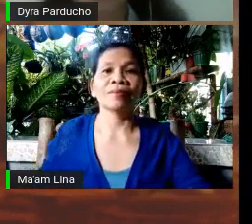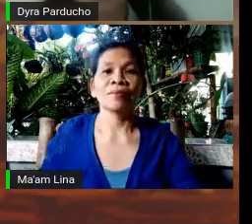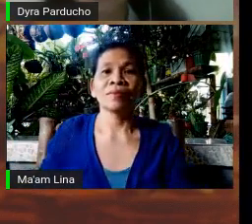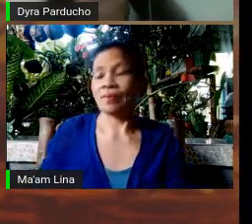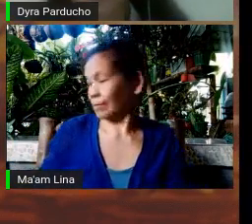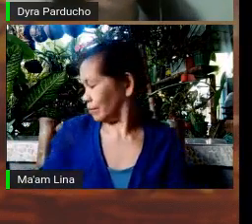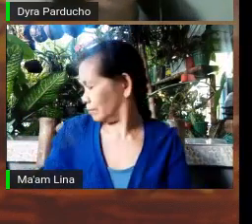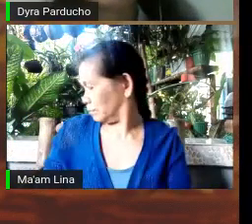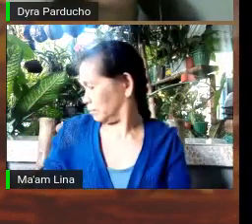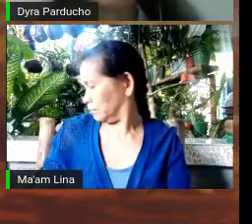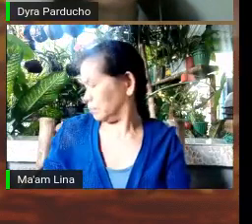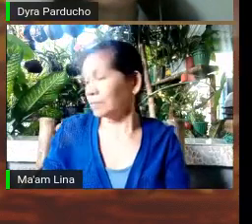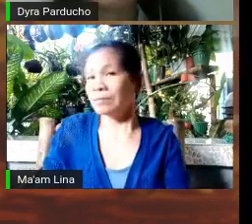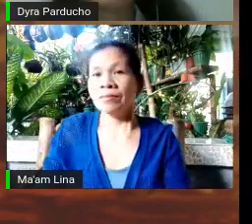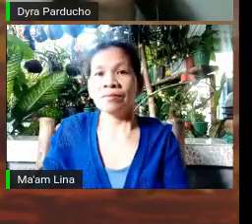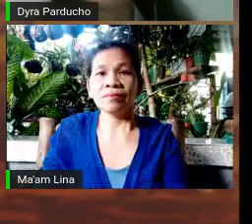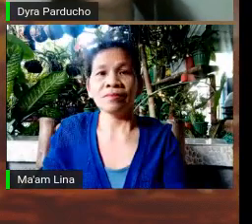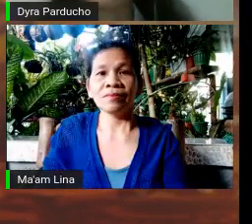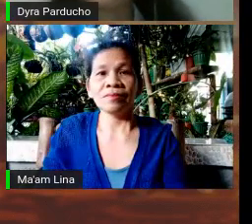sila po yung